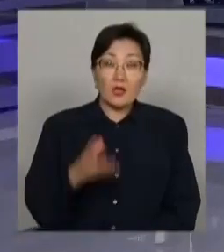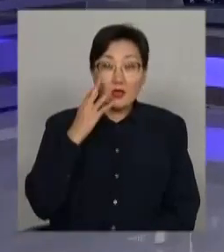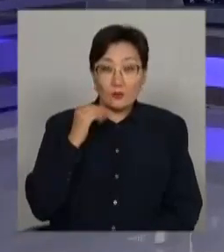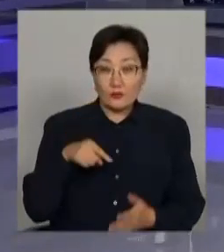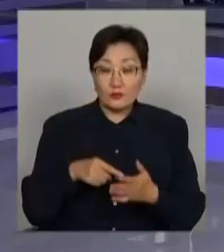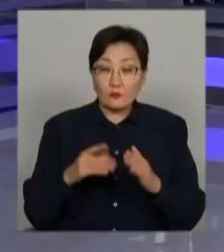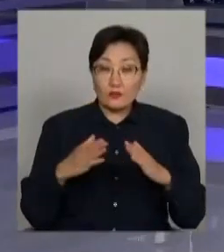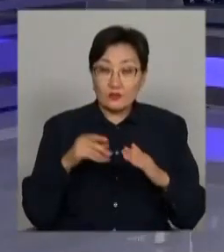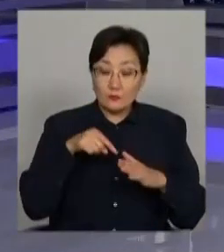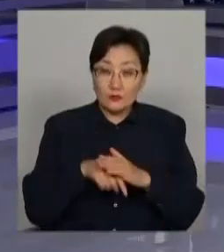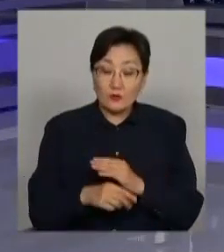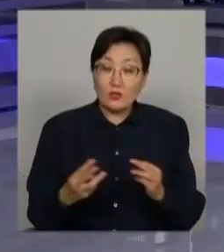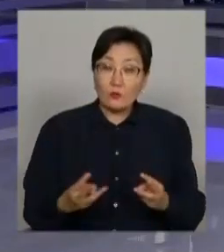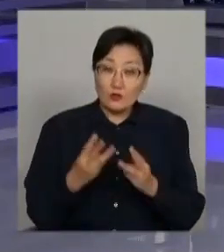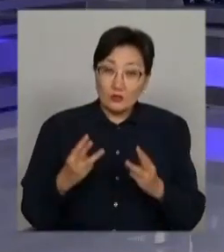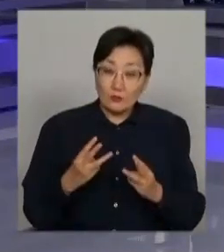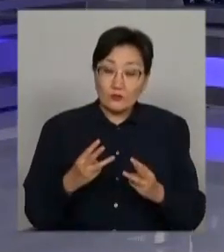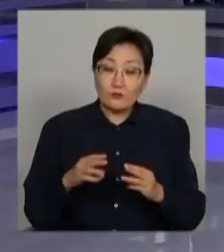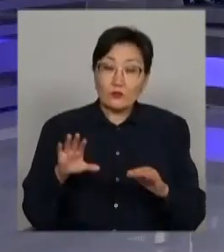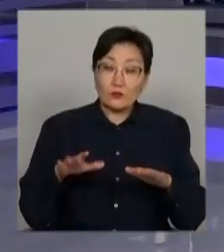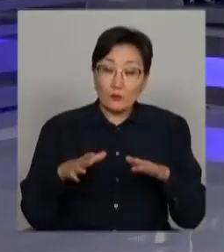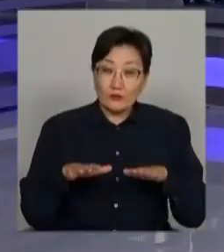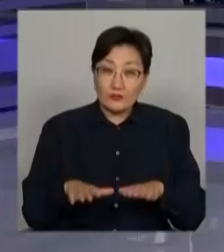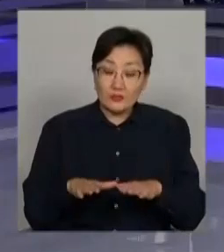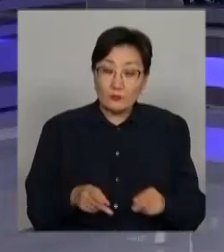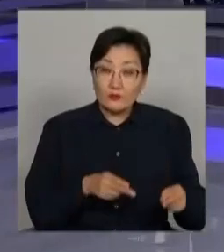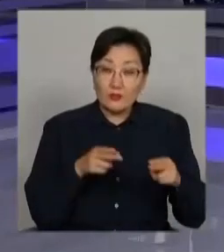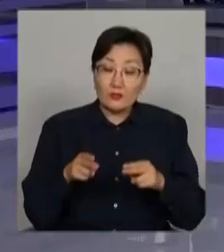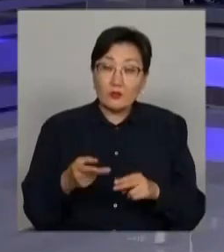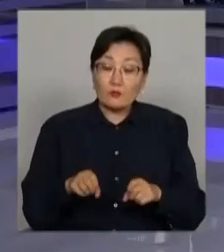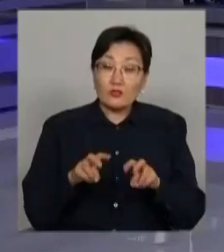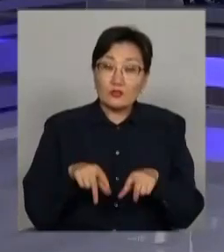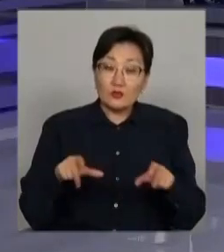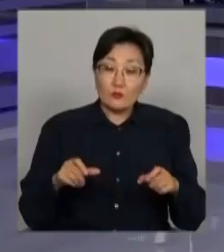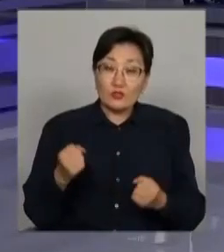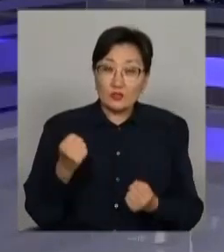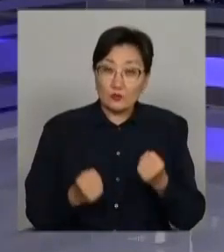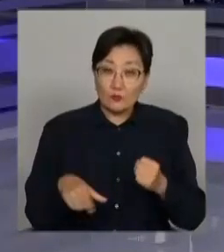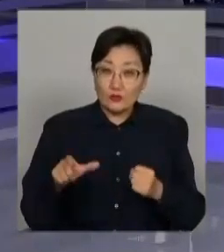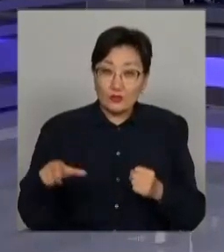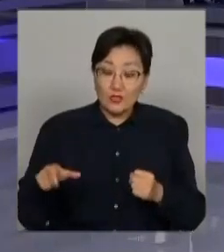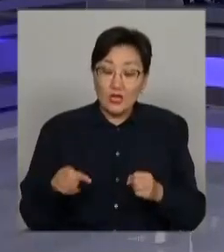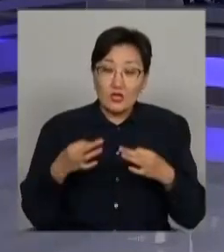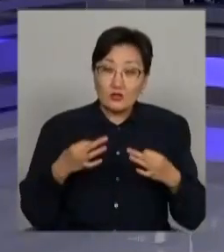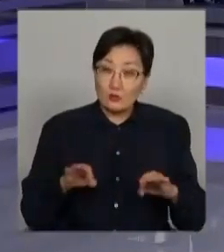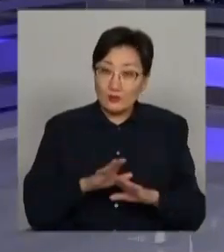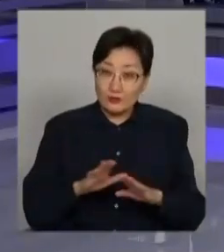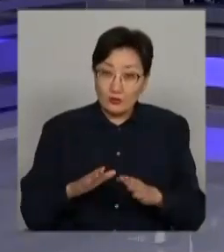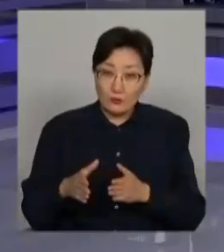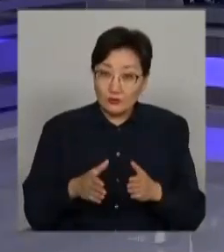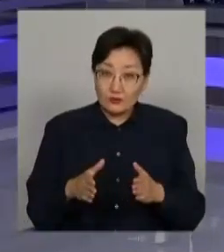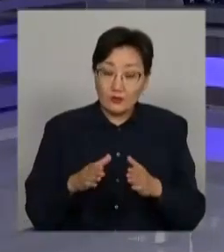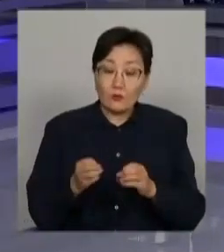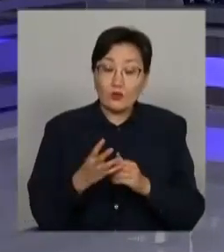Алматыдағы үйлердің бірі отқа оранғанда оқиға орнына аттанған төтеншеліктерге көлік жүргізушілері жол бермеген. Бұл туралы